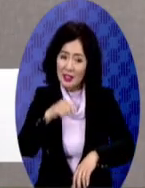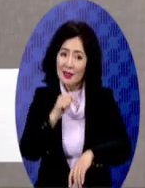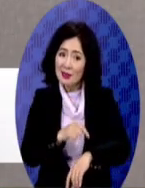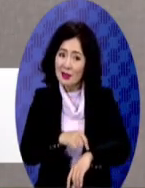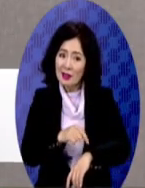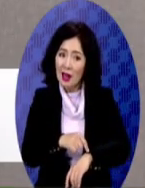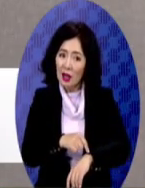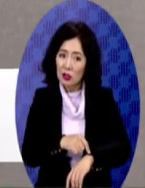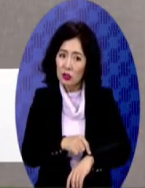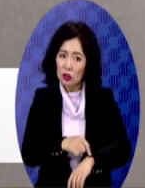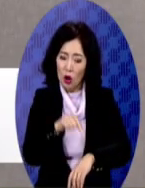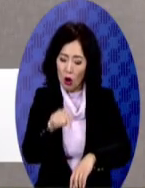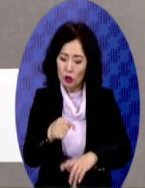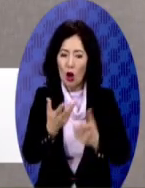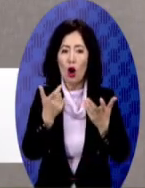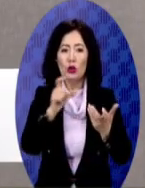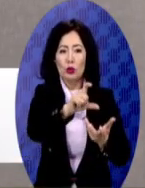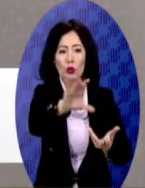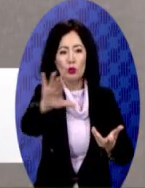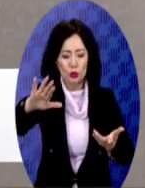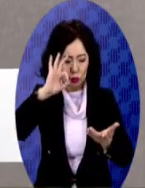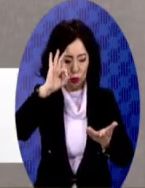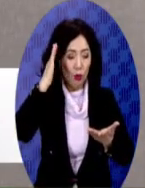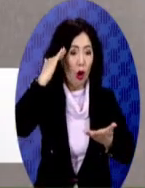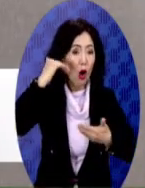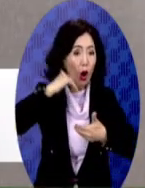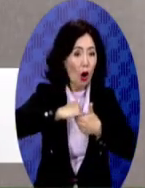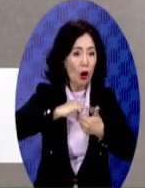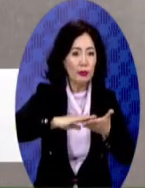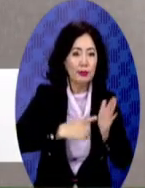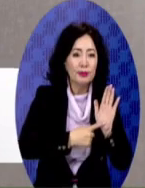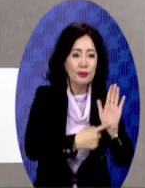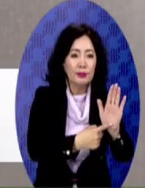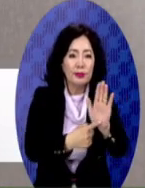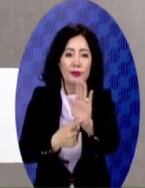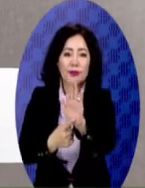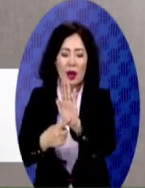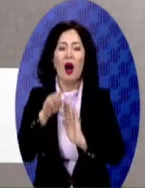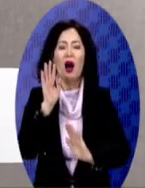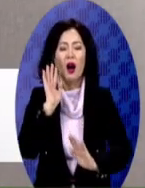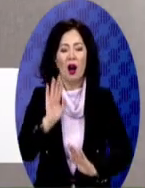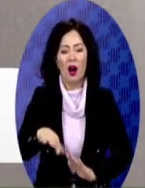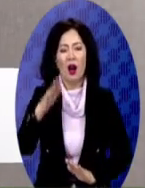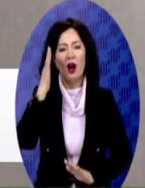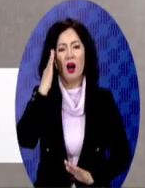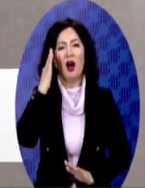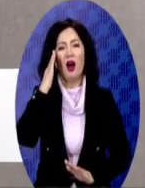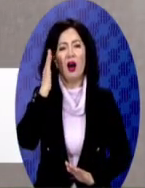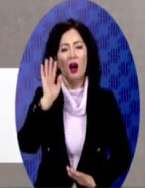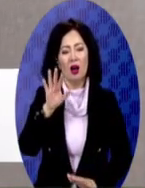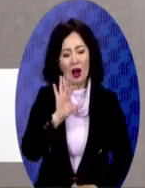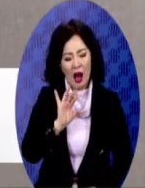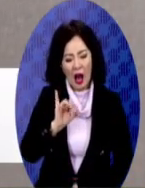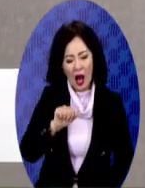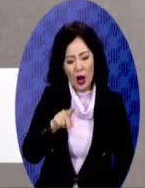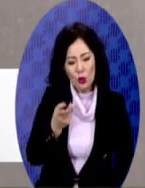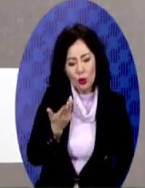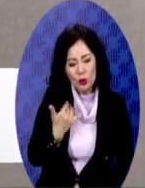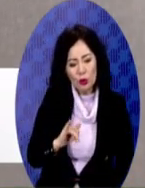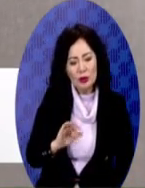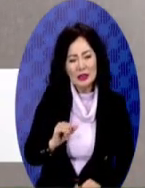энэ асуудлыг олон түмэнд зөв ойлгуулах хүн бүхэн энэ аюулгүй байдлаас яаж сэргийлэх вэ? Байгууллага бүхэн